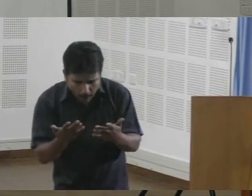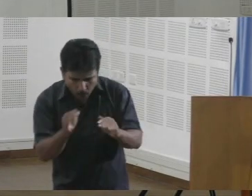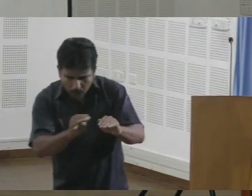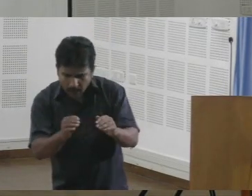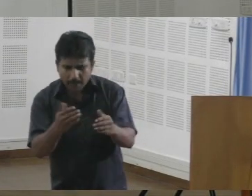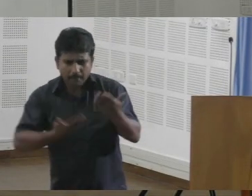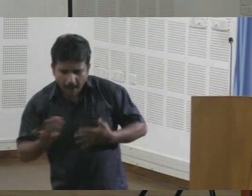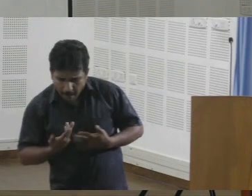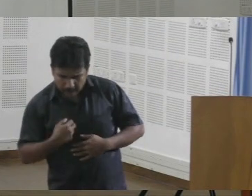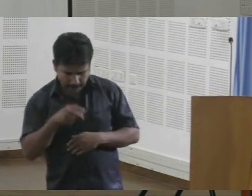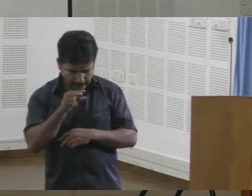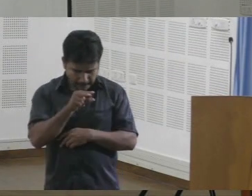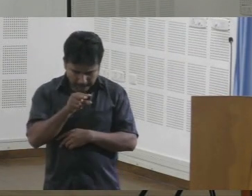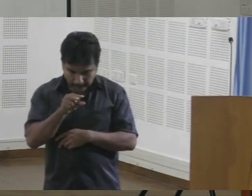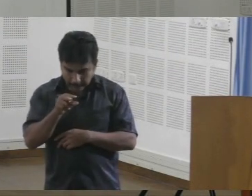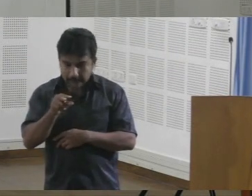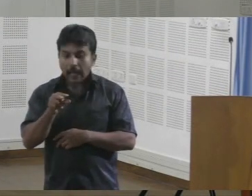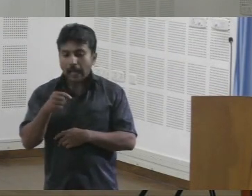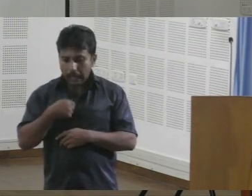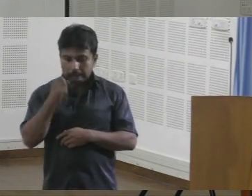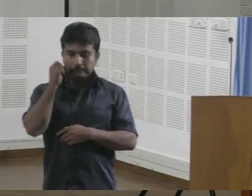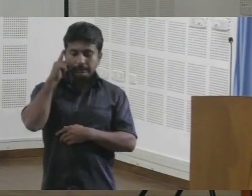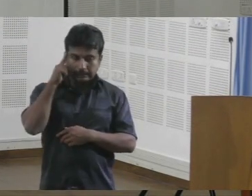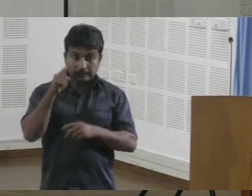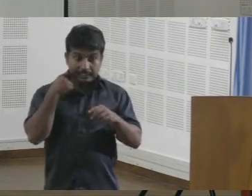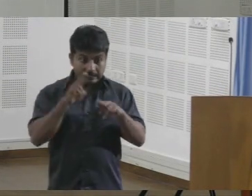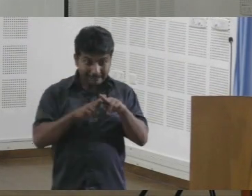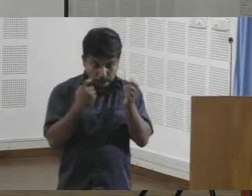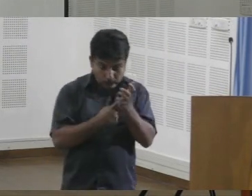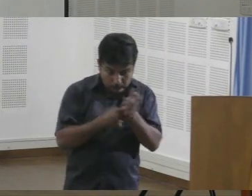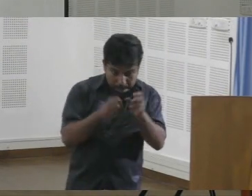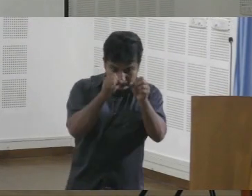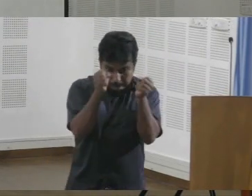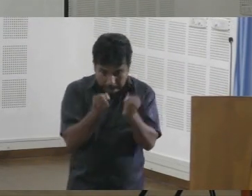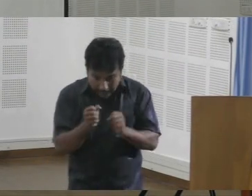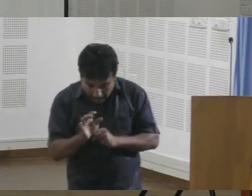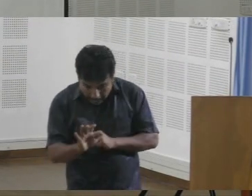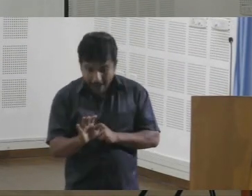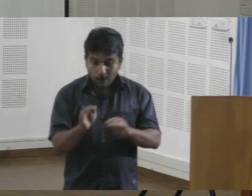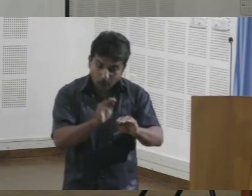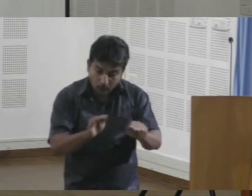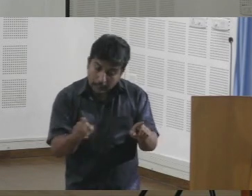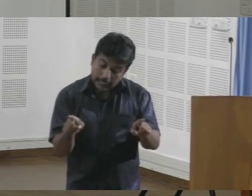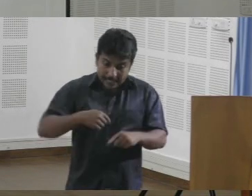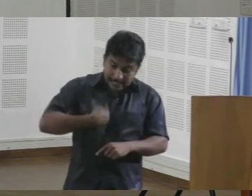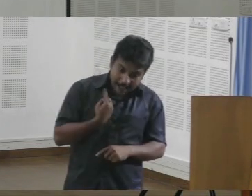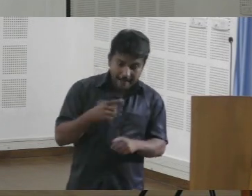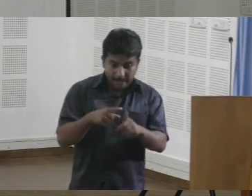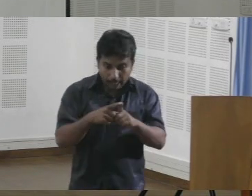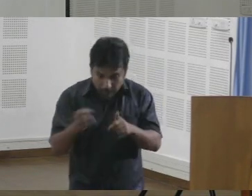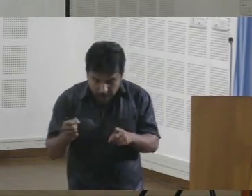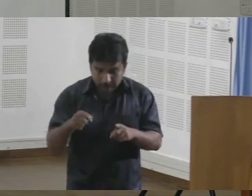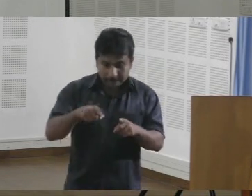ഒരു സ്ട്രക്ചർ ഉണ്ടെങ്കില് ഈ കുട്ടികളെ നല്ല ഇൻഡിപെൻഡന്റ് ആയിട്ടും ഇതായിട്ടും എല്ലാ കാര്യങ്ങളും കംപ്ലീറ്റ് ചെയ്യുന്നുണ്ടെന്ന് ഞാൻ